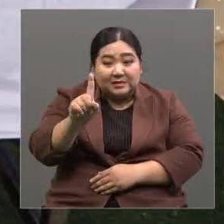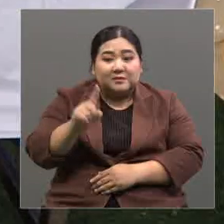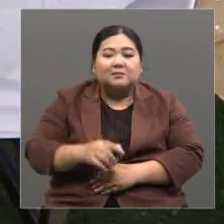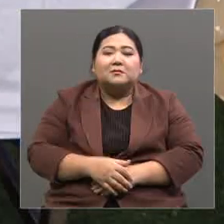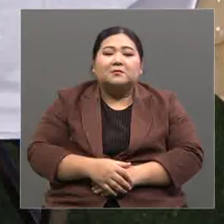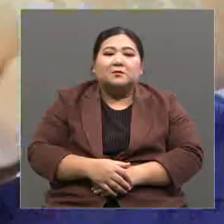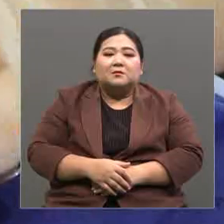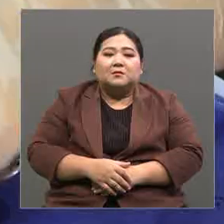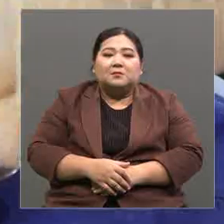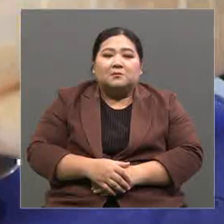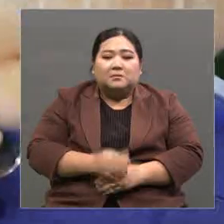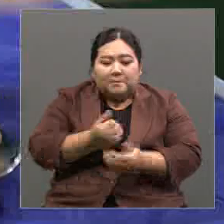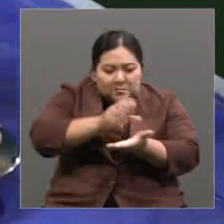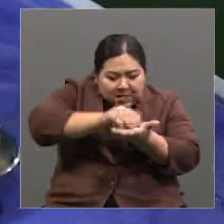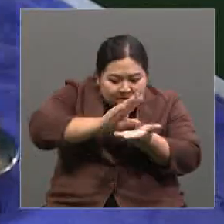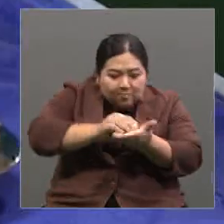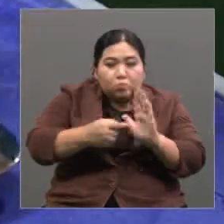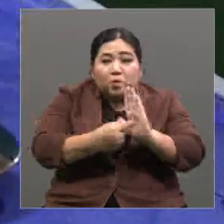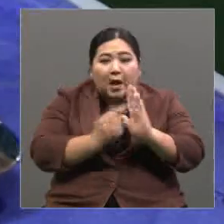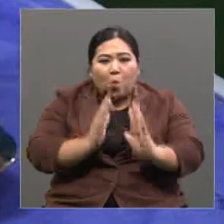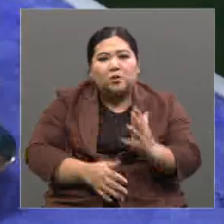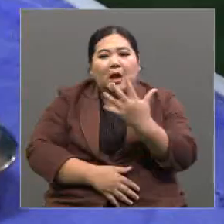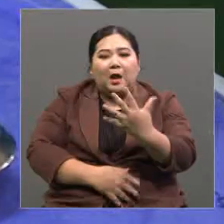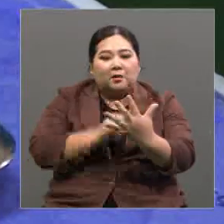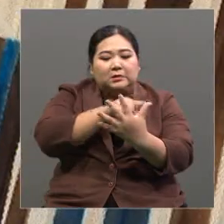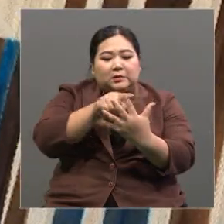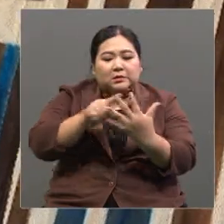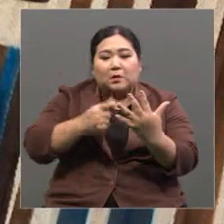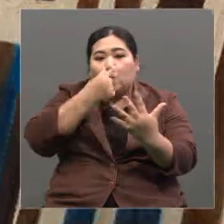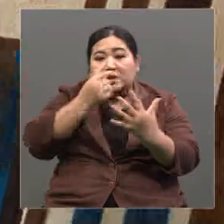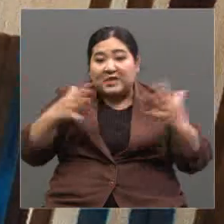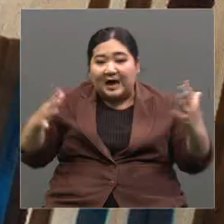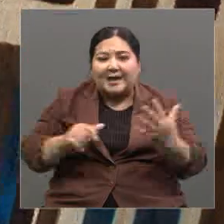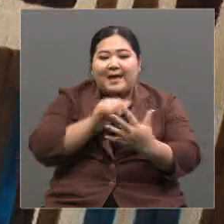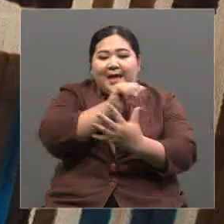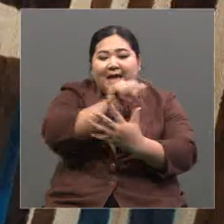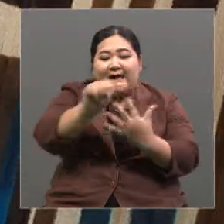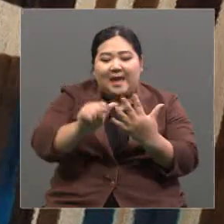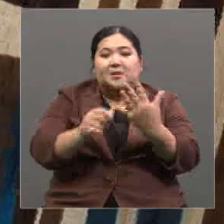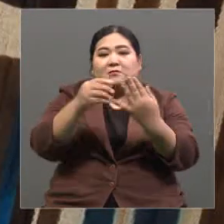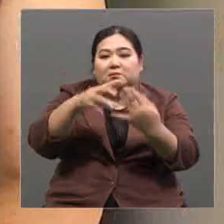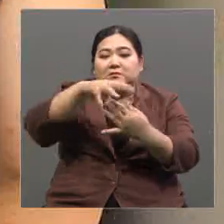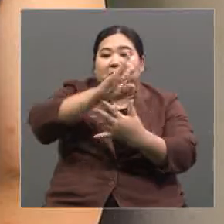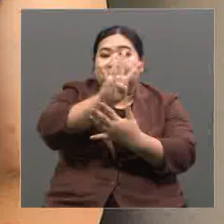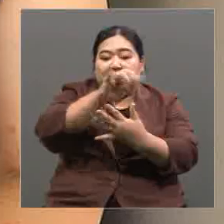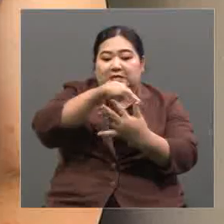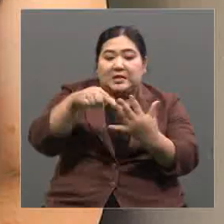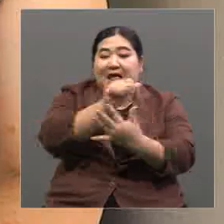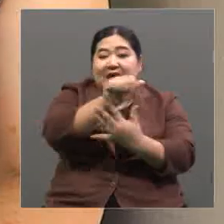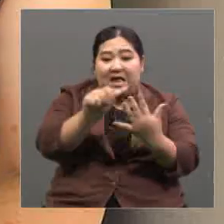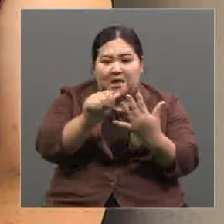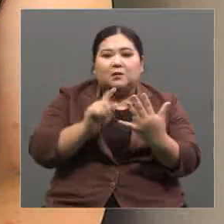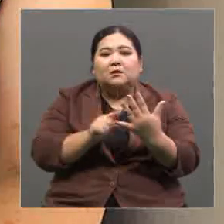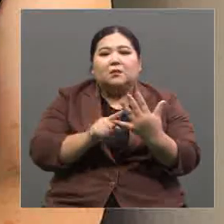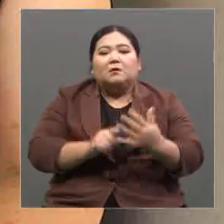และจากการเก็บตัวอย่างส่งตรวจหาเชื้อ5คนเนี่ยพบเชื้อไข้หวัดใหญ่ชนิด A จำนวน4คนจึงสั่งการให้ส่งทีมสืบสวนส